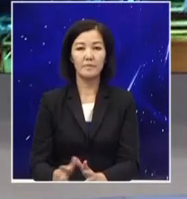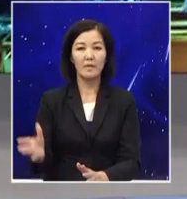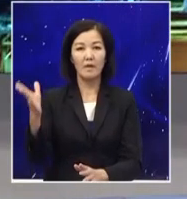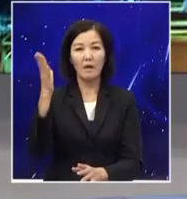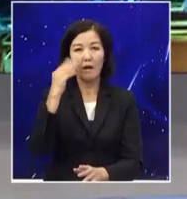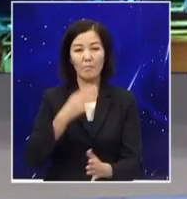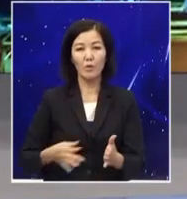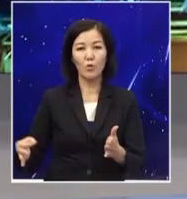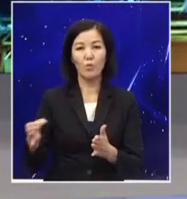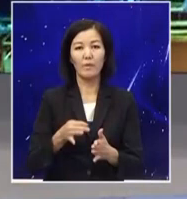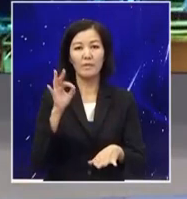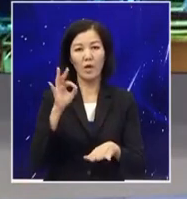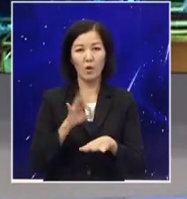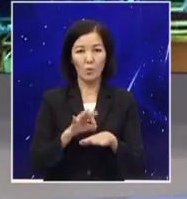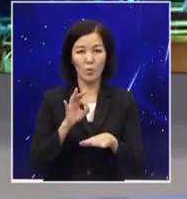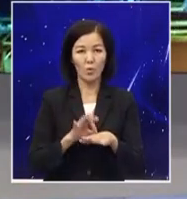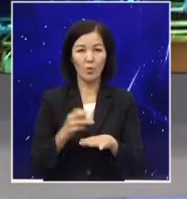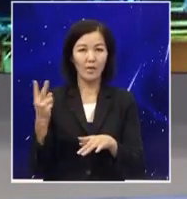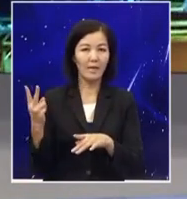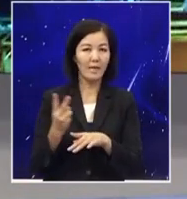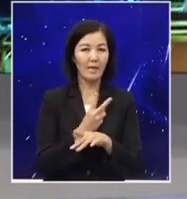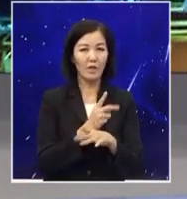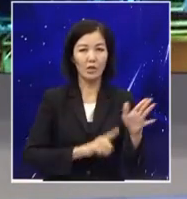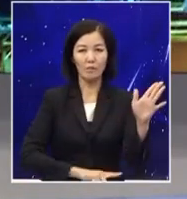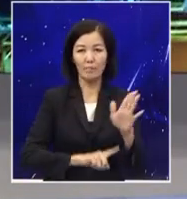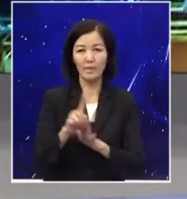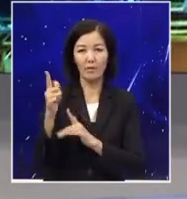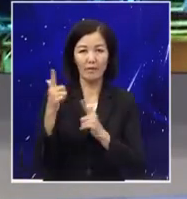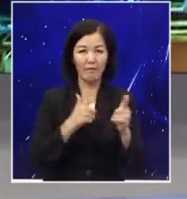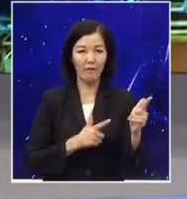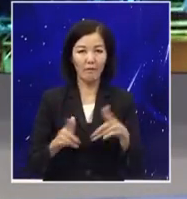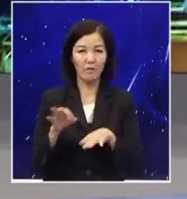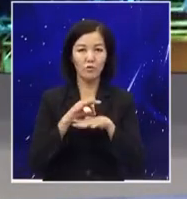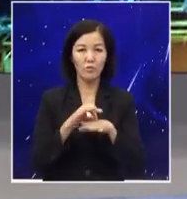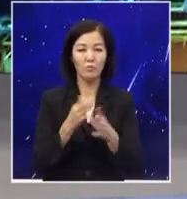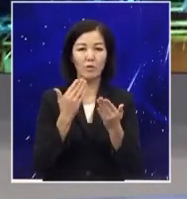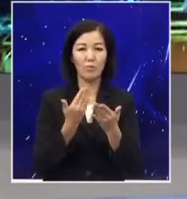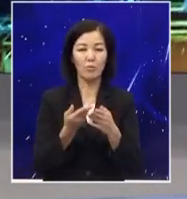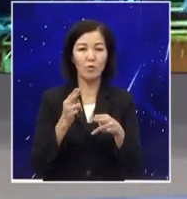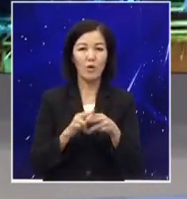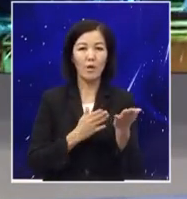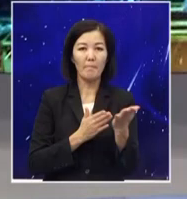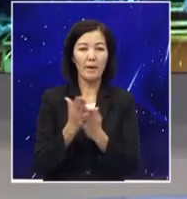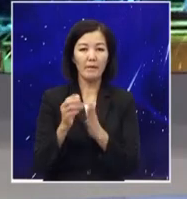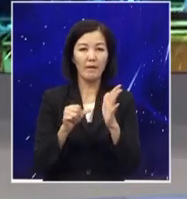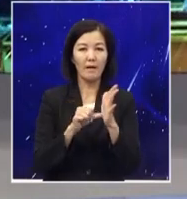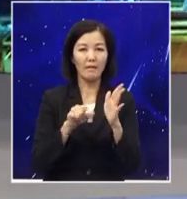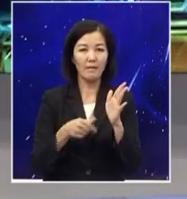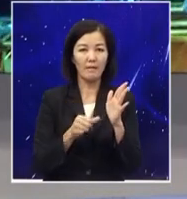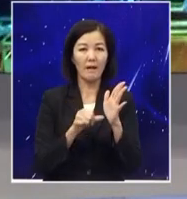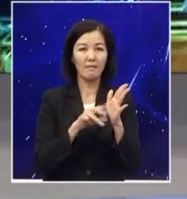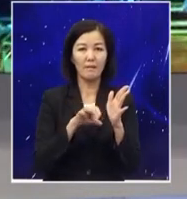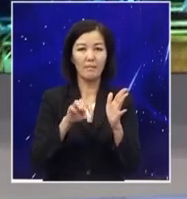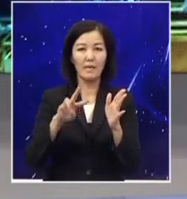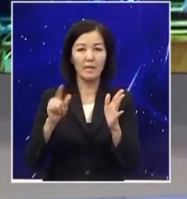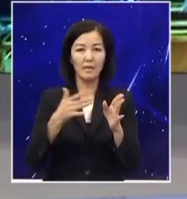Сақтанғанды сақтайды. Алматы облысында індеттің екінші толқынына дайындық қарқынды жүріп жатыр. Бұл бағытқа қазынадан 6,6 миллиард теңге